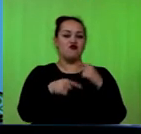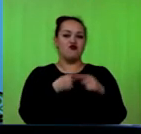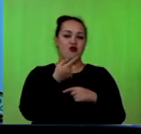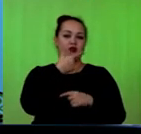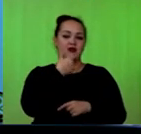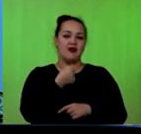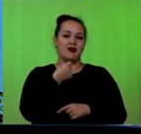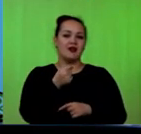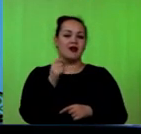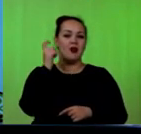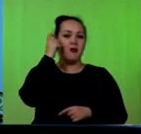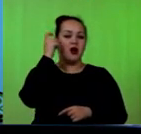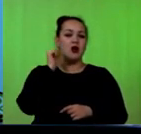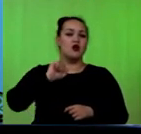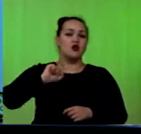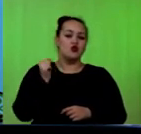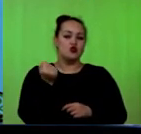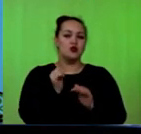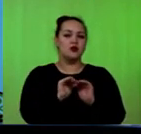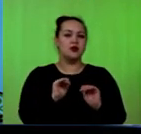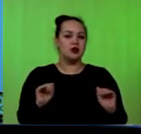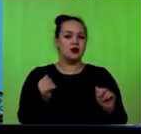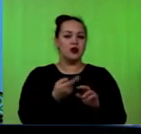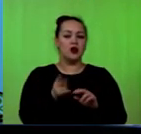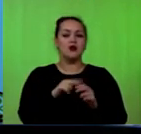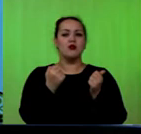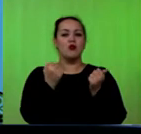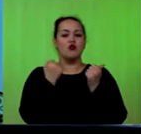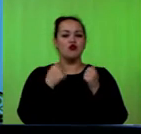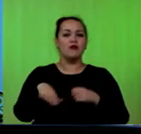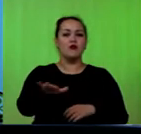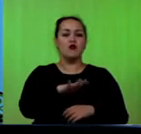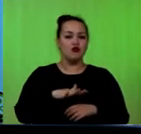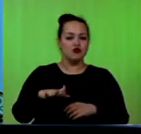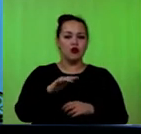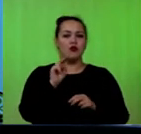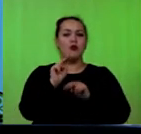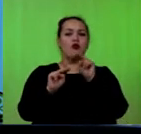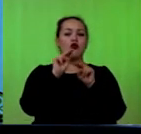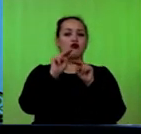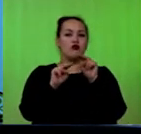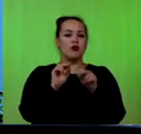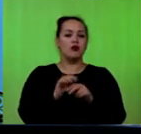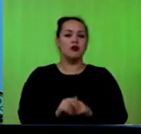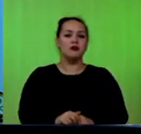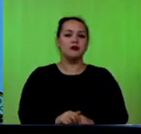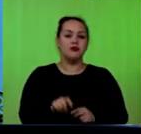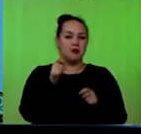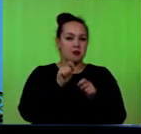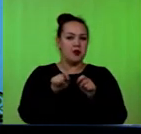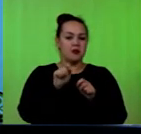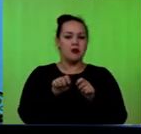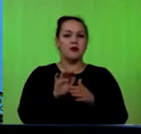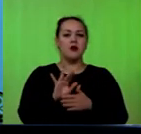махали и в дружбе детей эту спортивную площадку построили предприниматели и ты